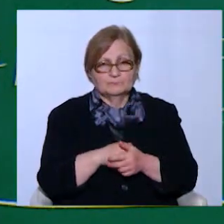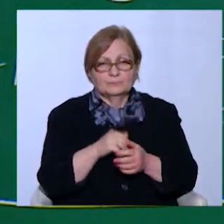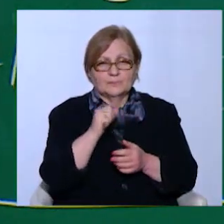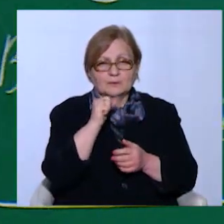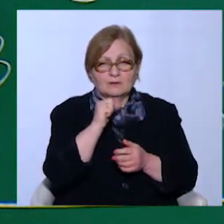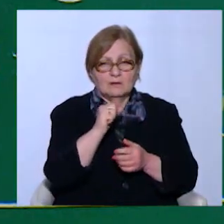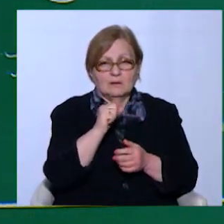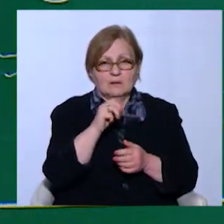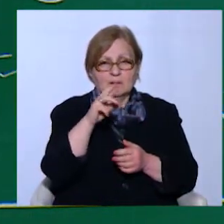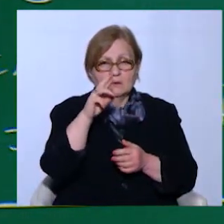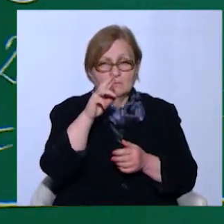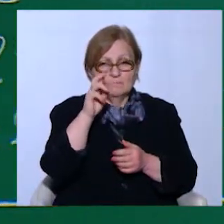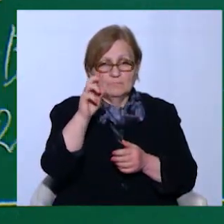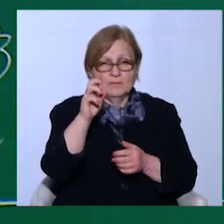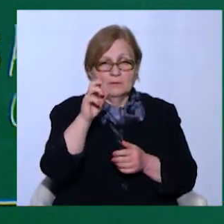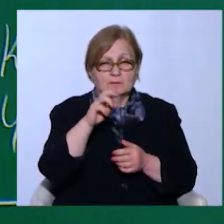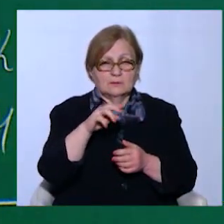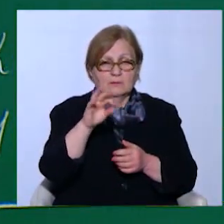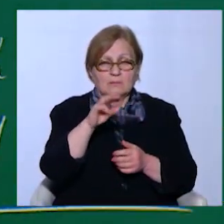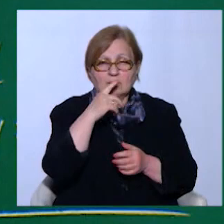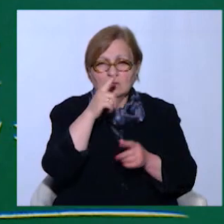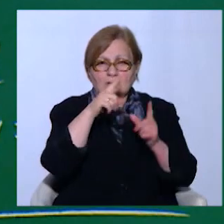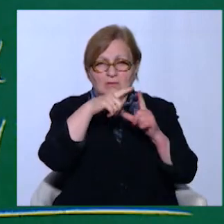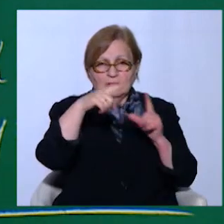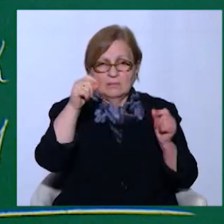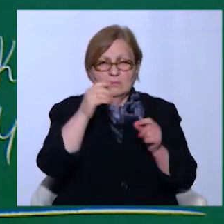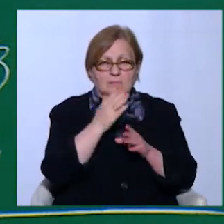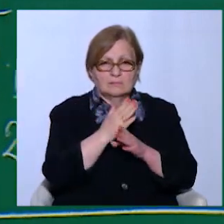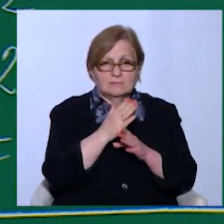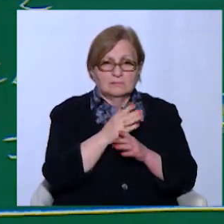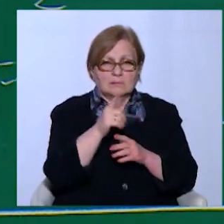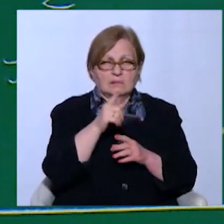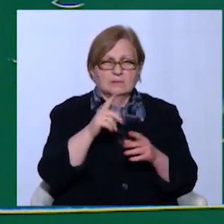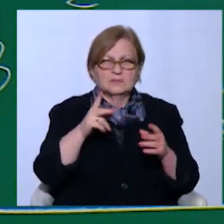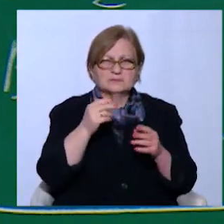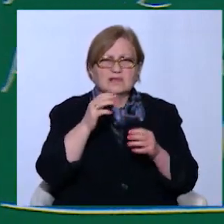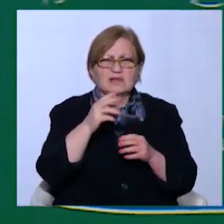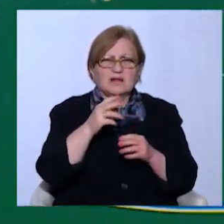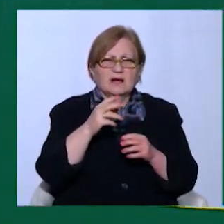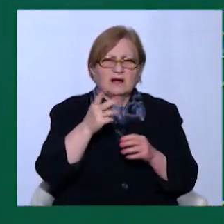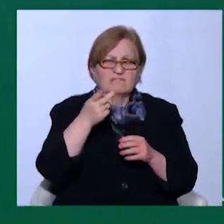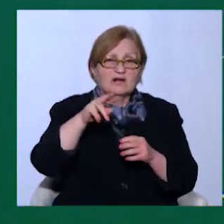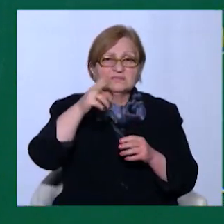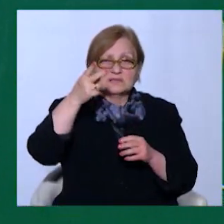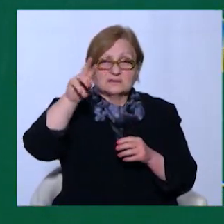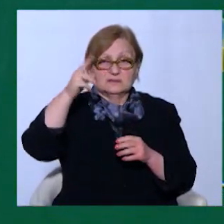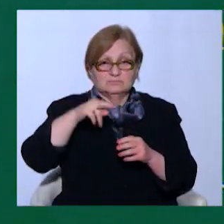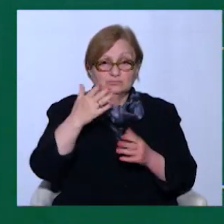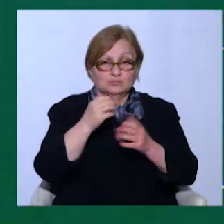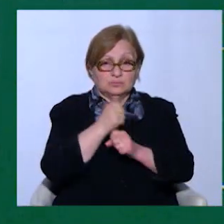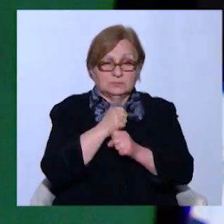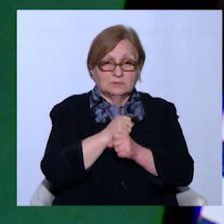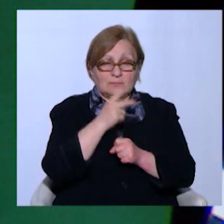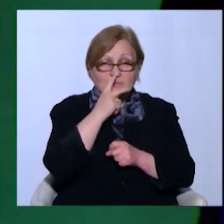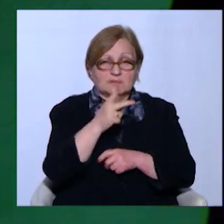ABO მართკუთხა სამკუთხედში, ჩვენ ვიცით, რომ ჰიპოტენუზის კვადრატი კათეტების კვადრატების ჯამის ტოლია. ესე იგი რა გამოვიდა? AO-ს